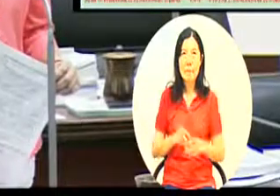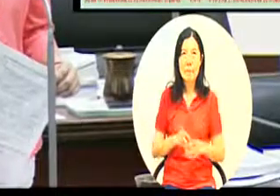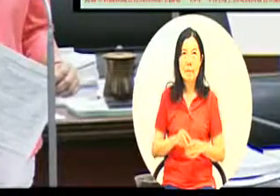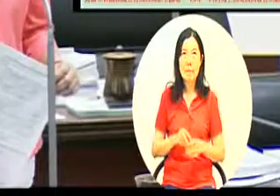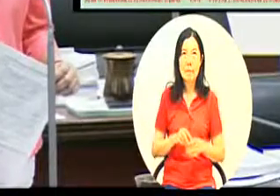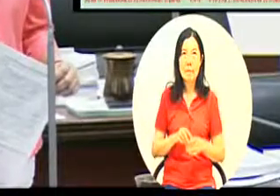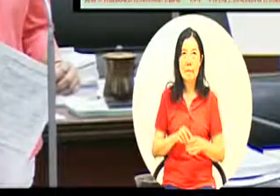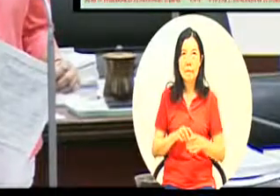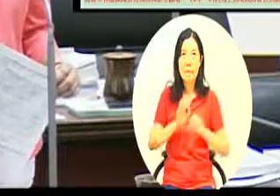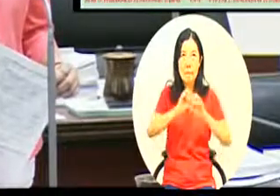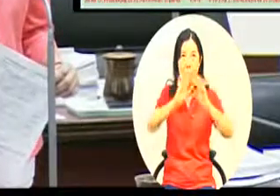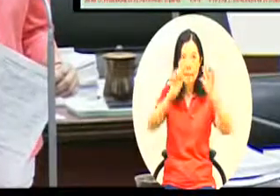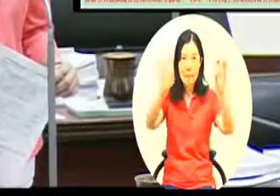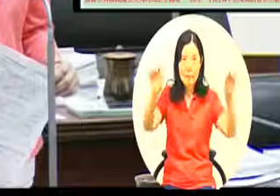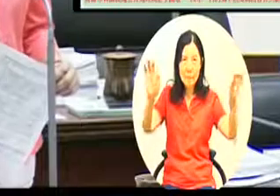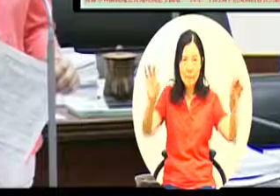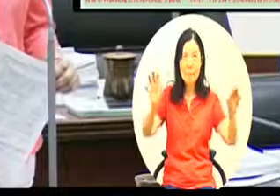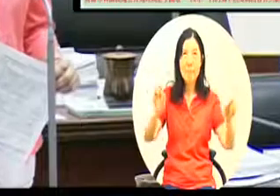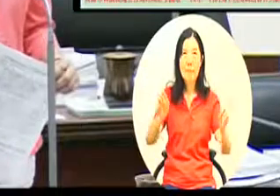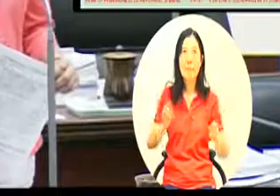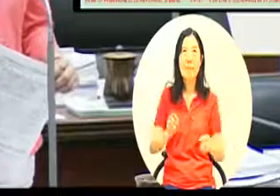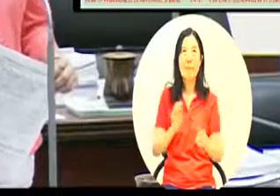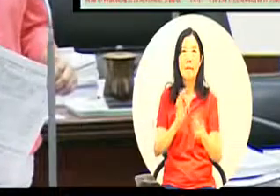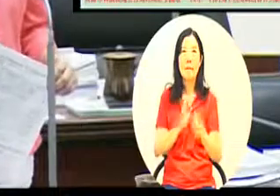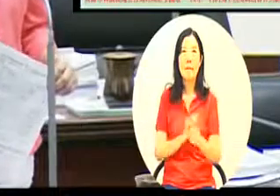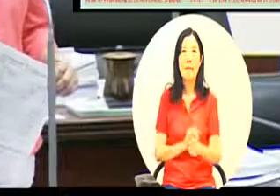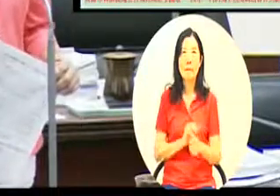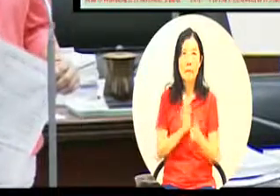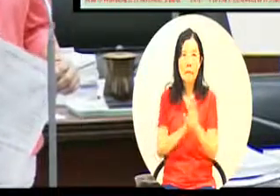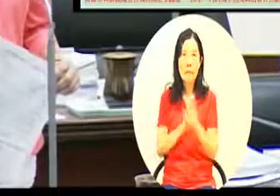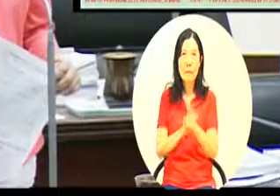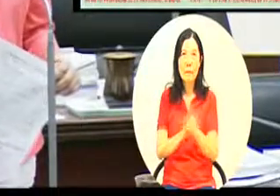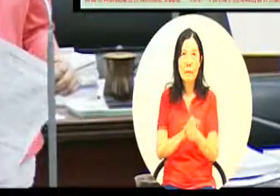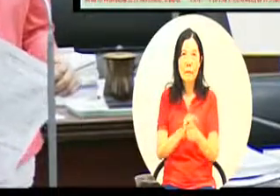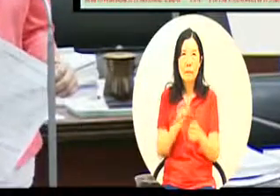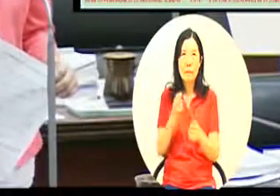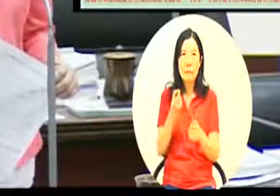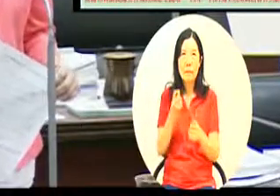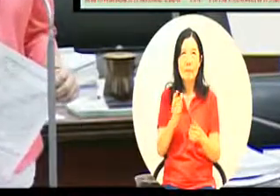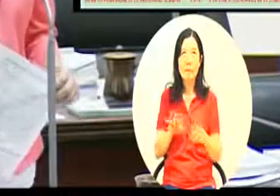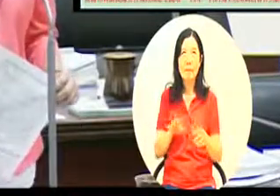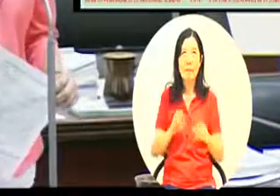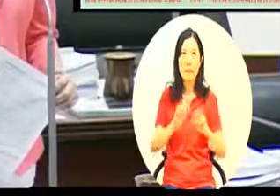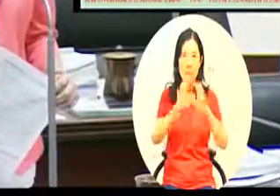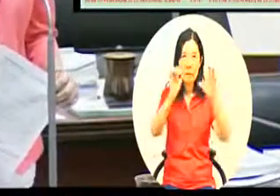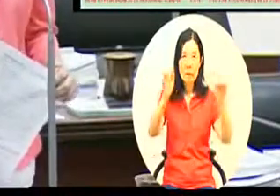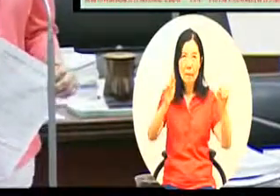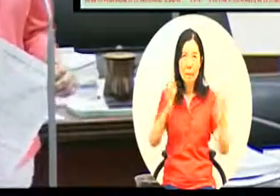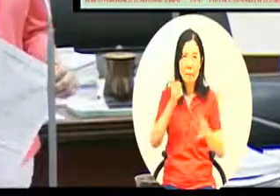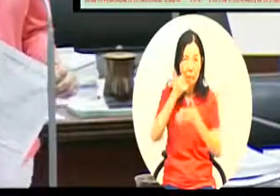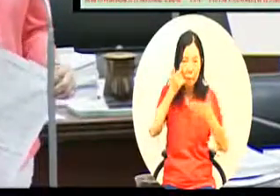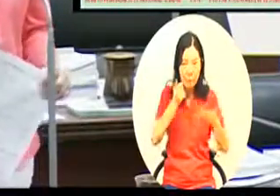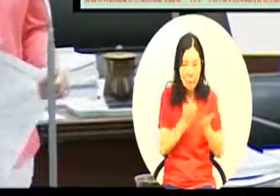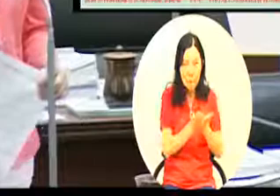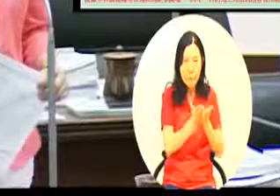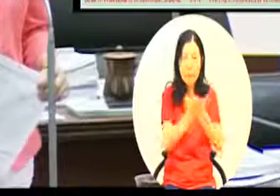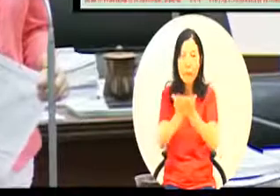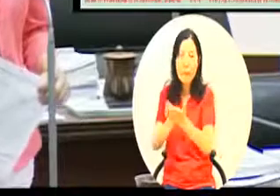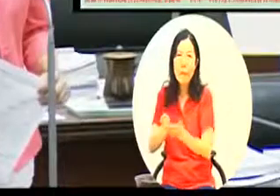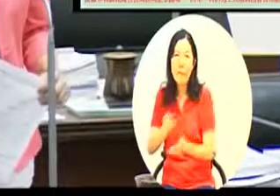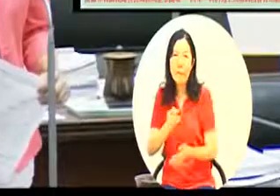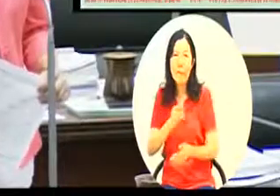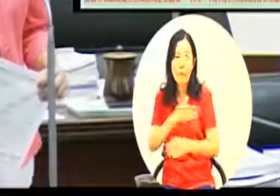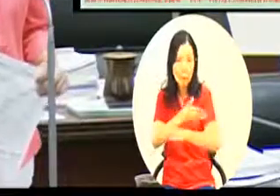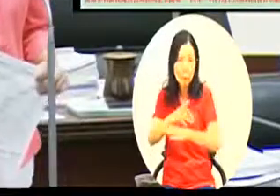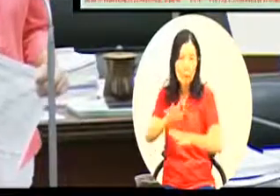一个传销的一个行动，来宣传这个海上巡香。如果呢这一次的